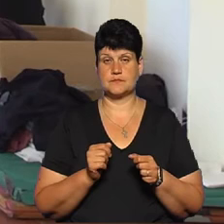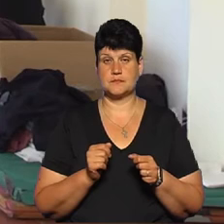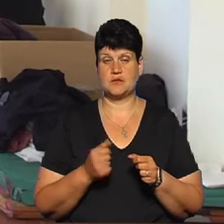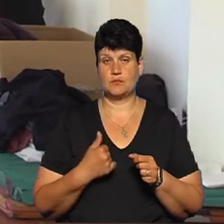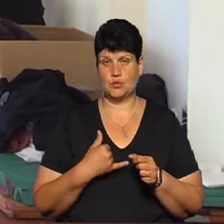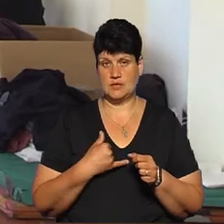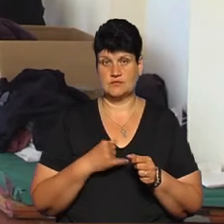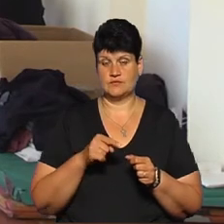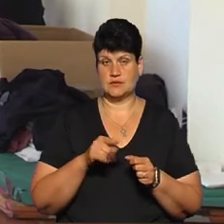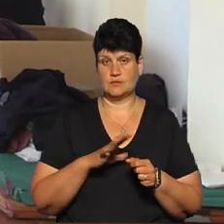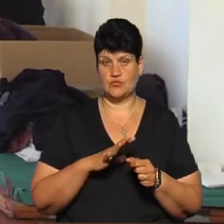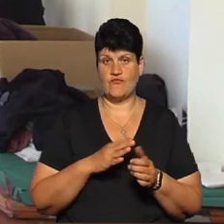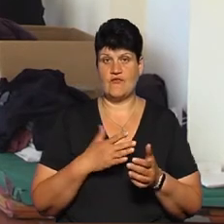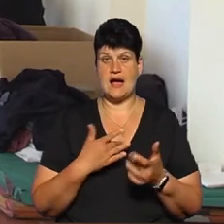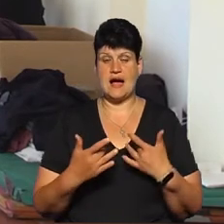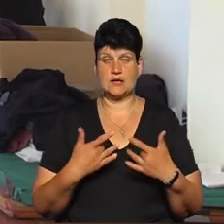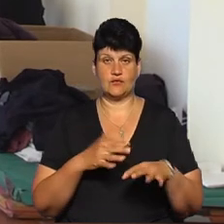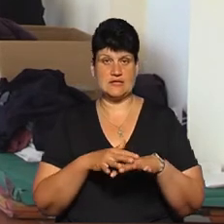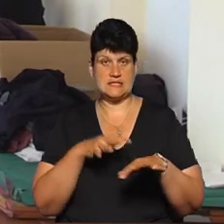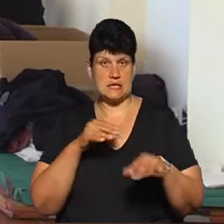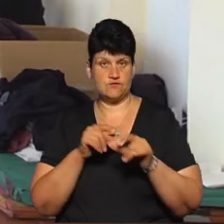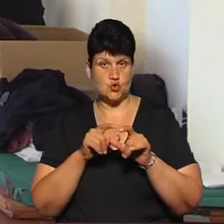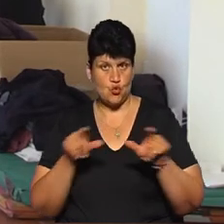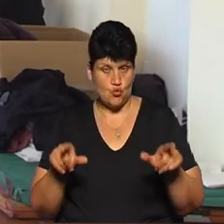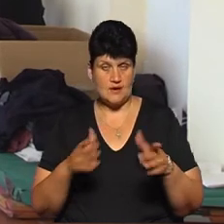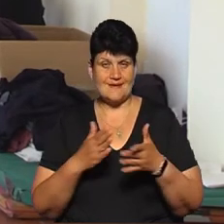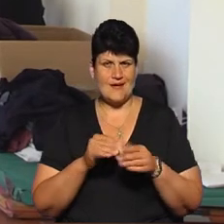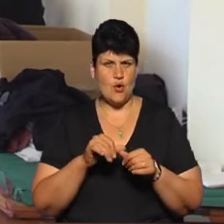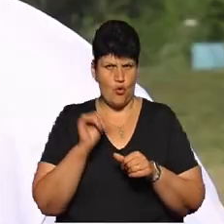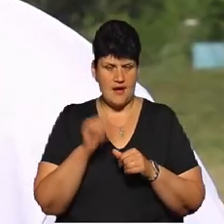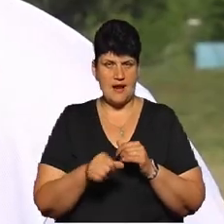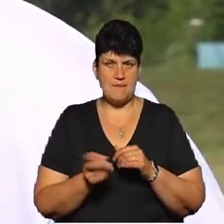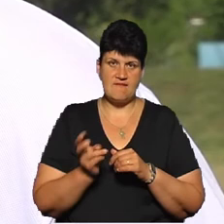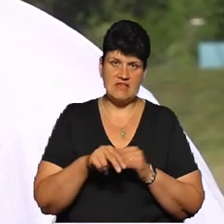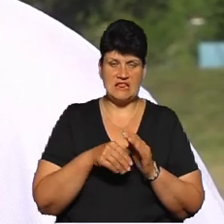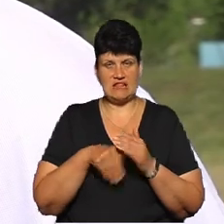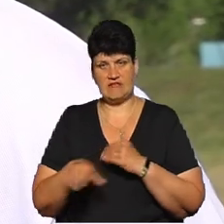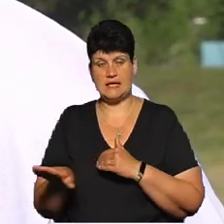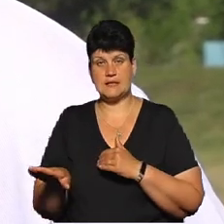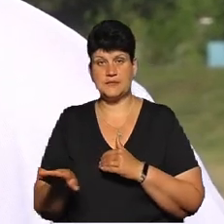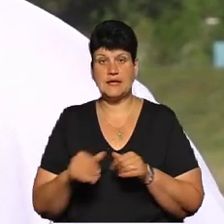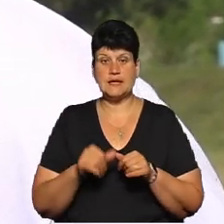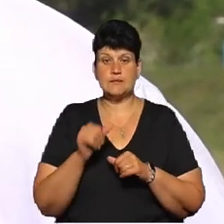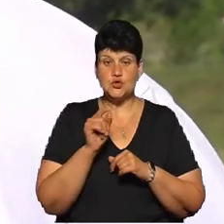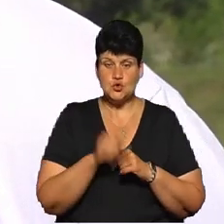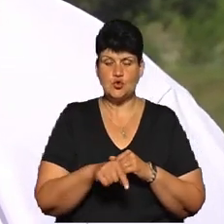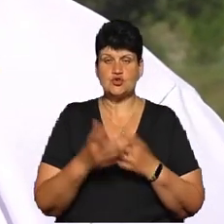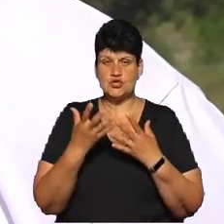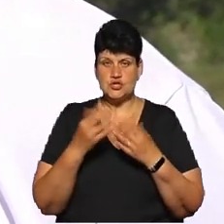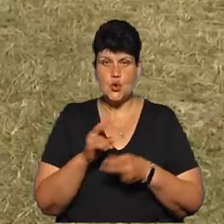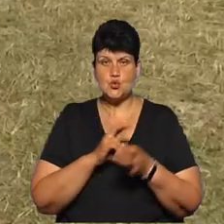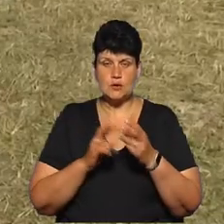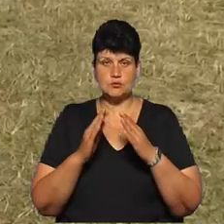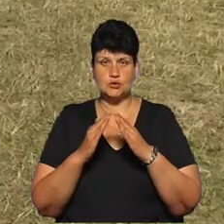знаходились в актовому залі, в школі, де є окремий вхід і вихід. Окрім цього, для переселенців також шукатимуть житло